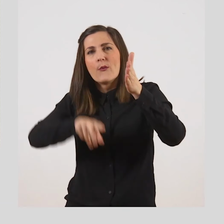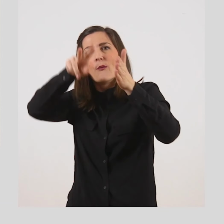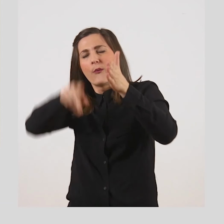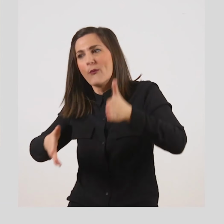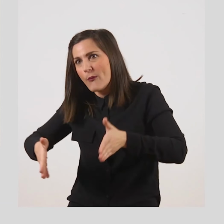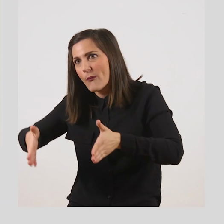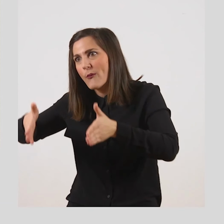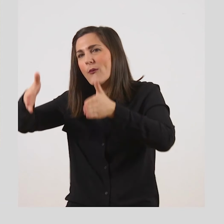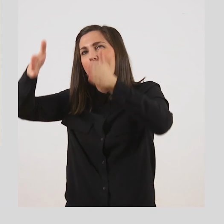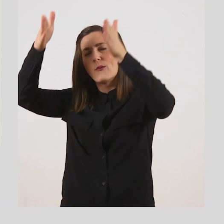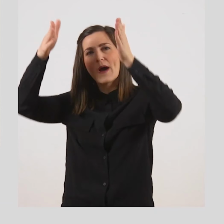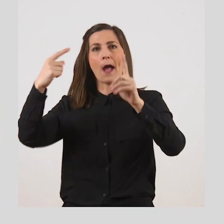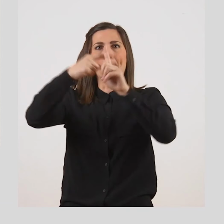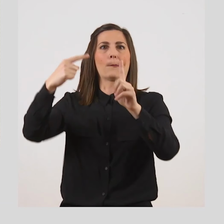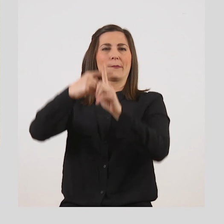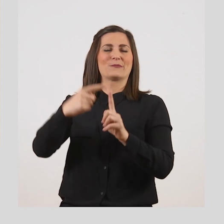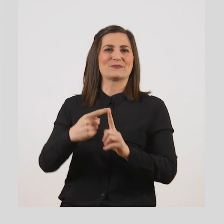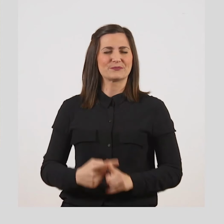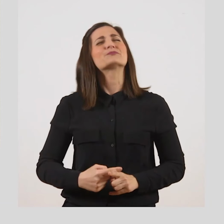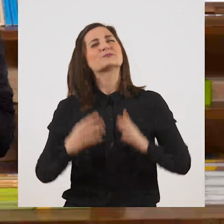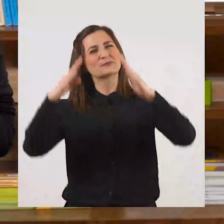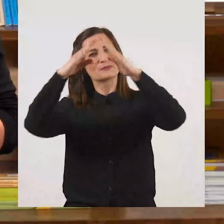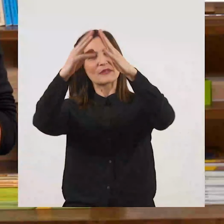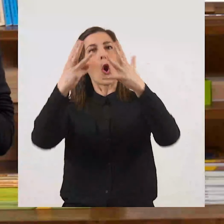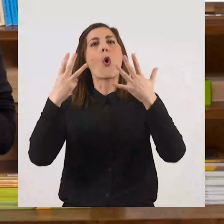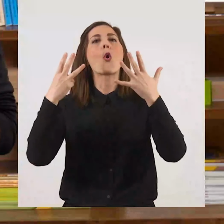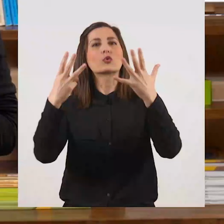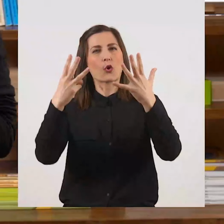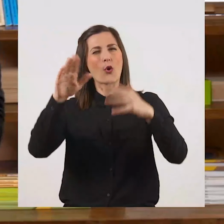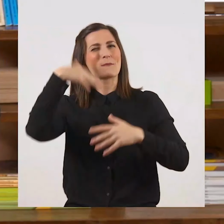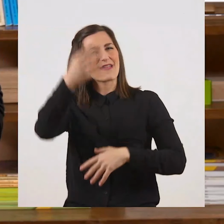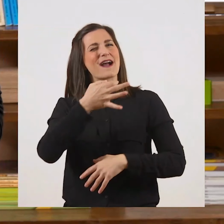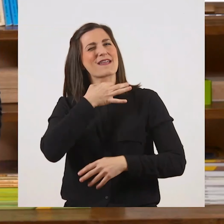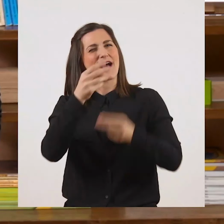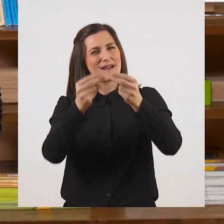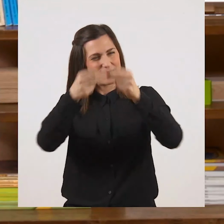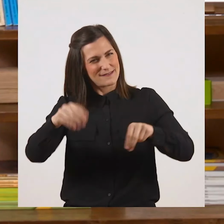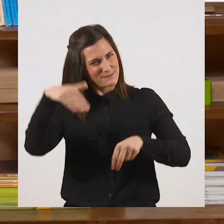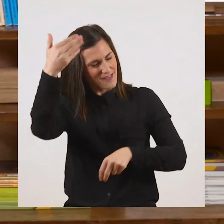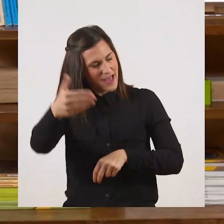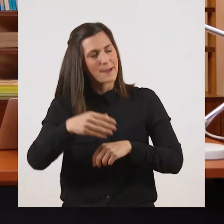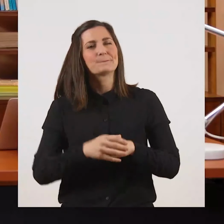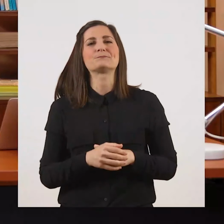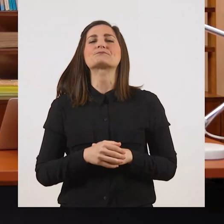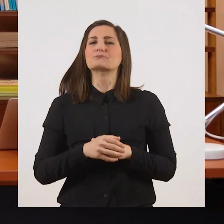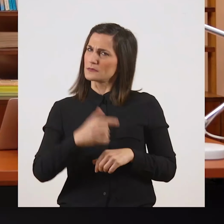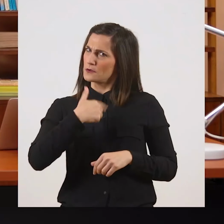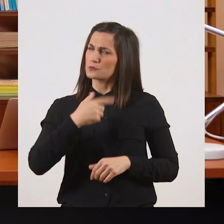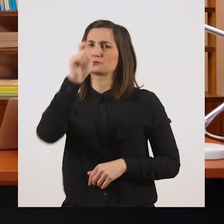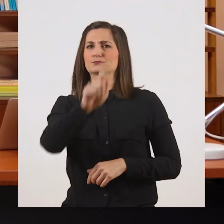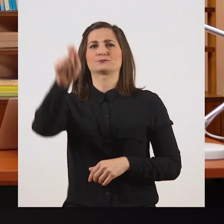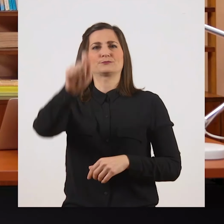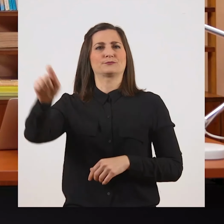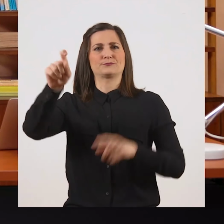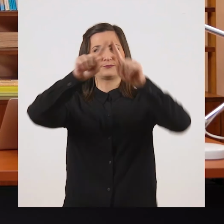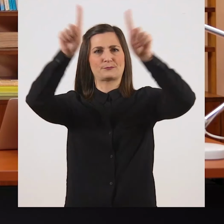έτσι. Πάμε να δούμε του 8, που θα μας χρειαστεί και μετά, γι' αυτό το επισημαίνω. Για να τα γράψουμε